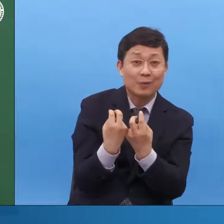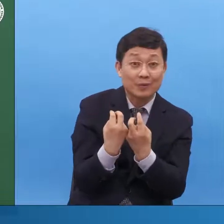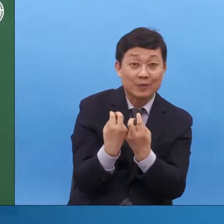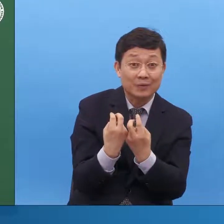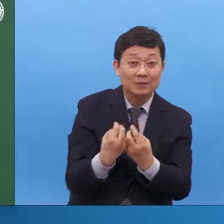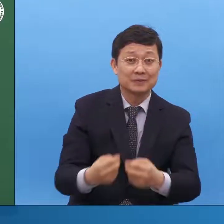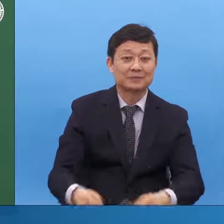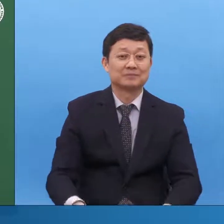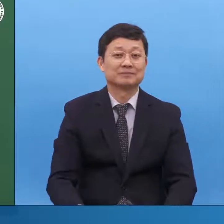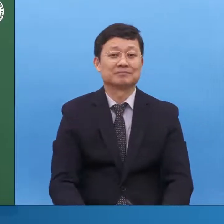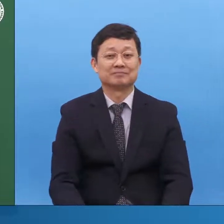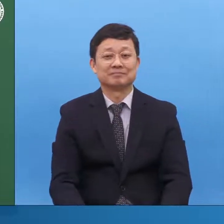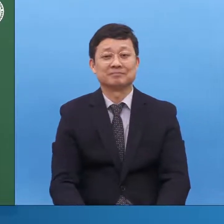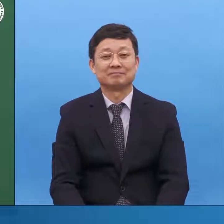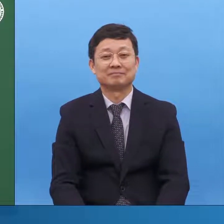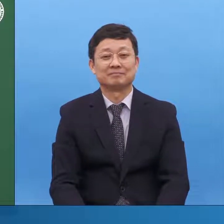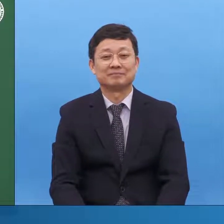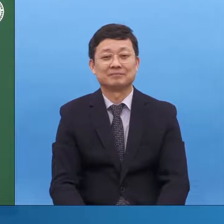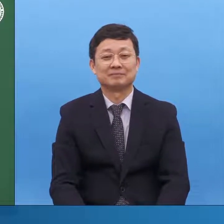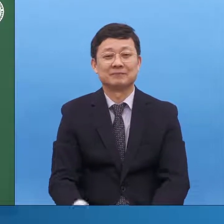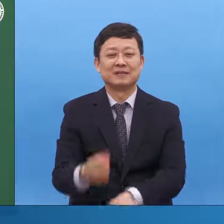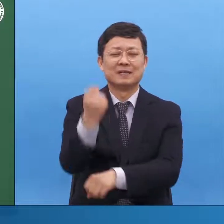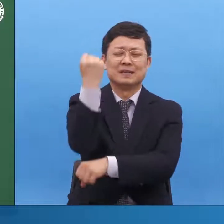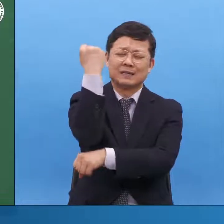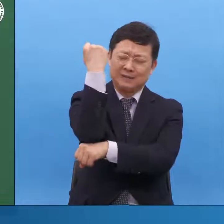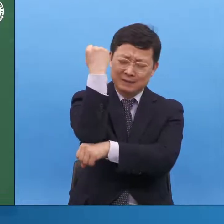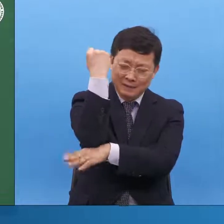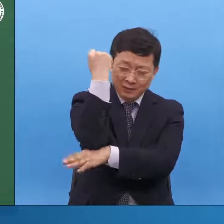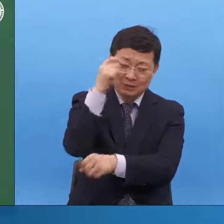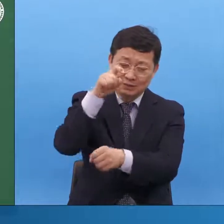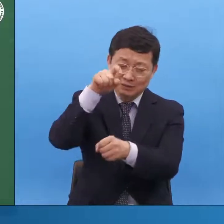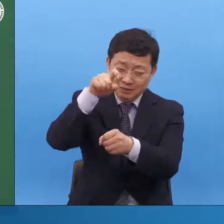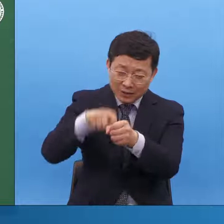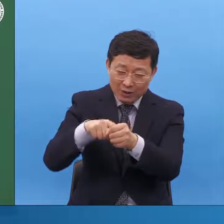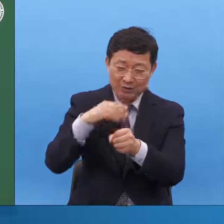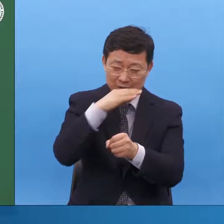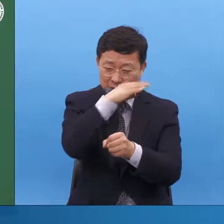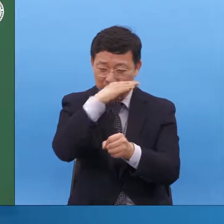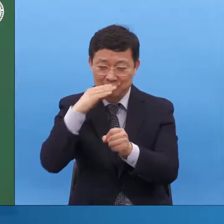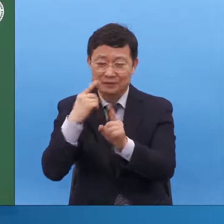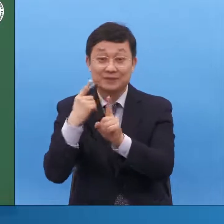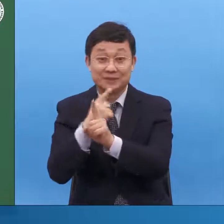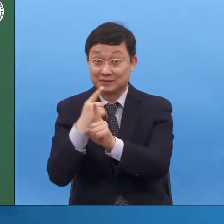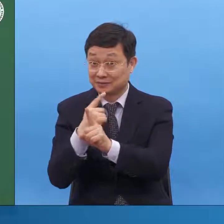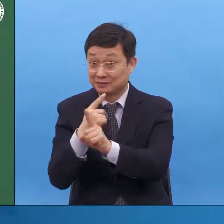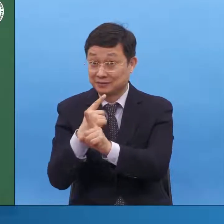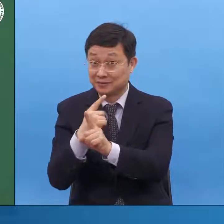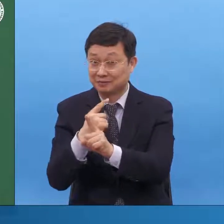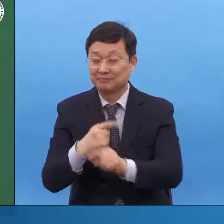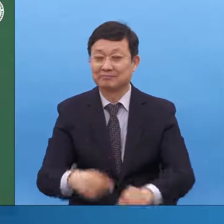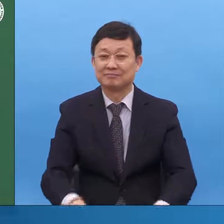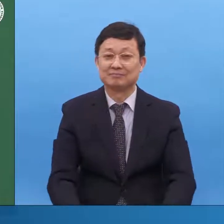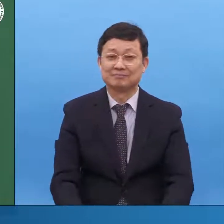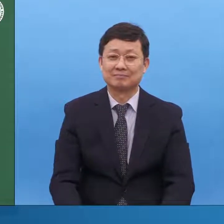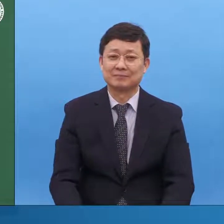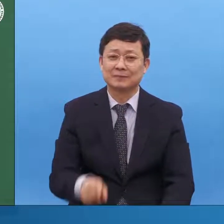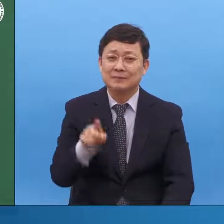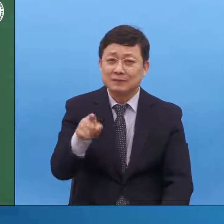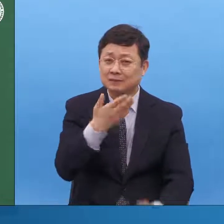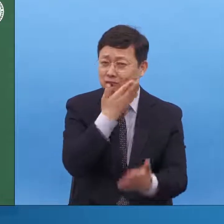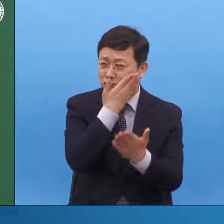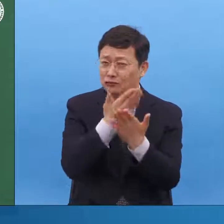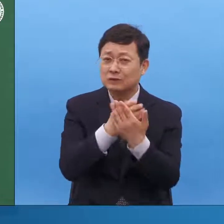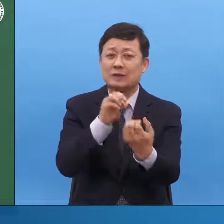그냥 치유하려고 하는 겁니다. 근원적인 치유. 여기 답이 있습니다. That we're talking